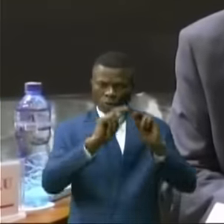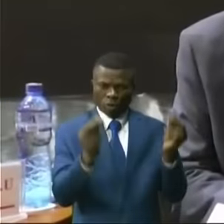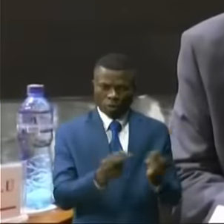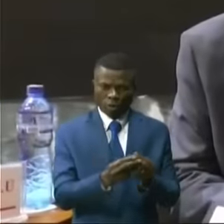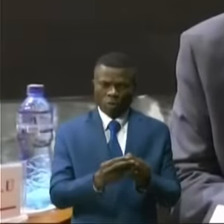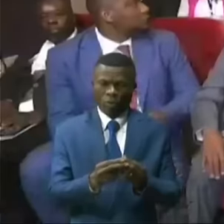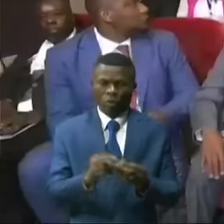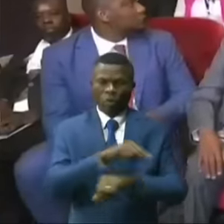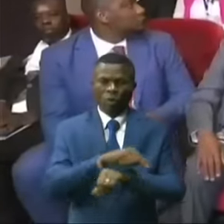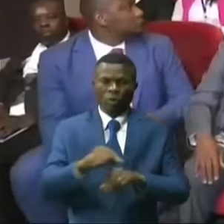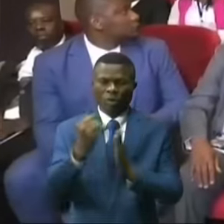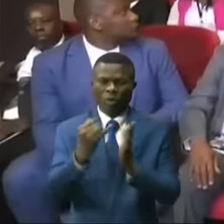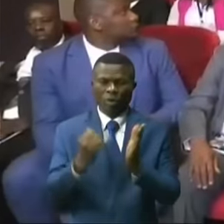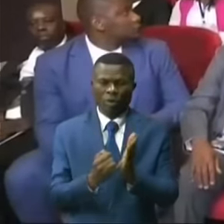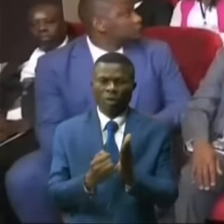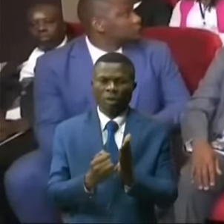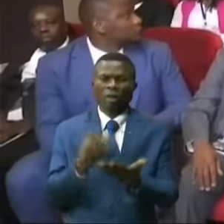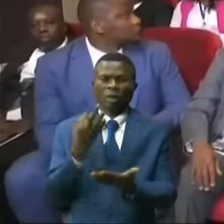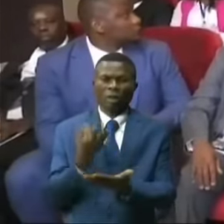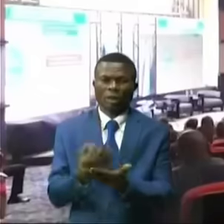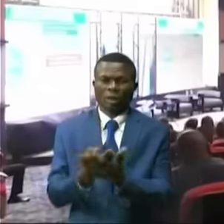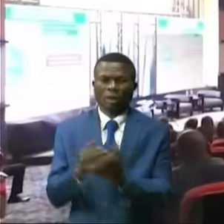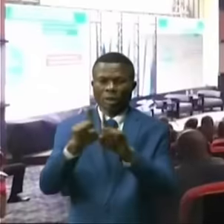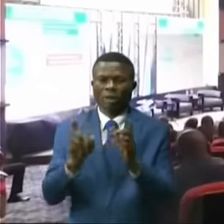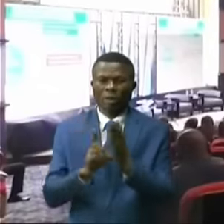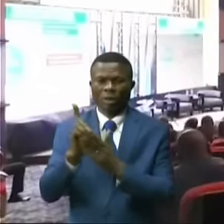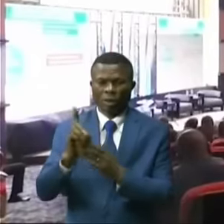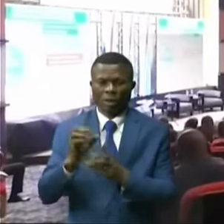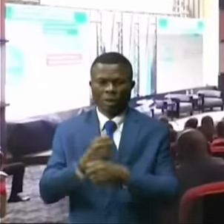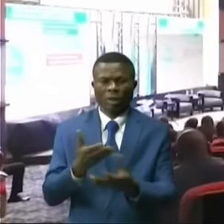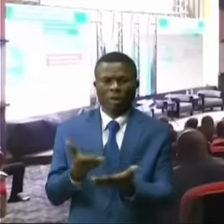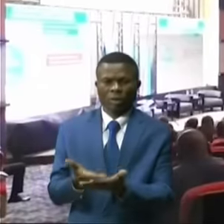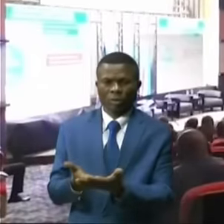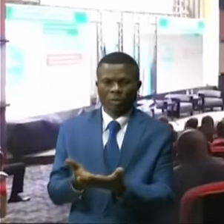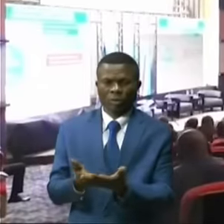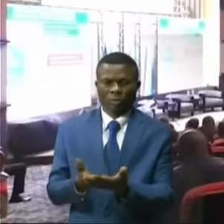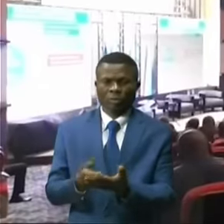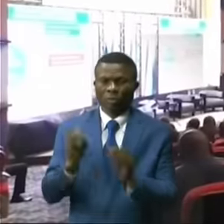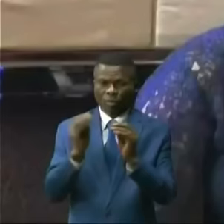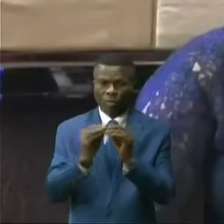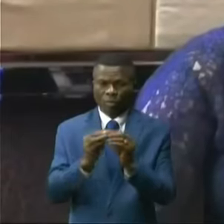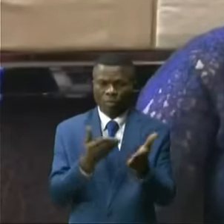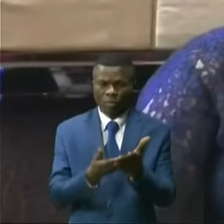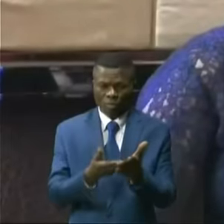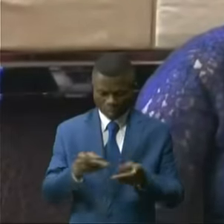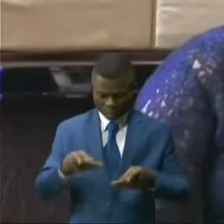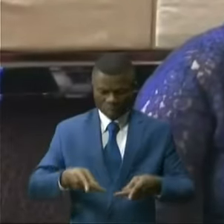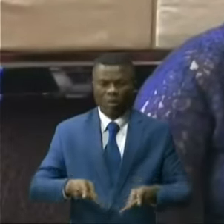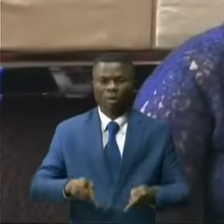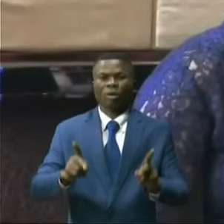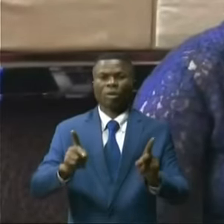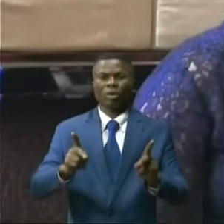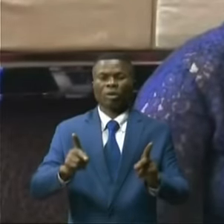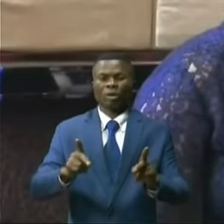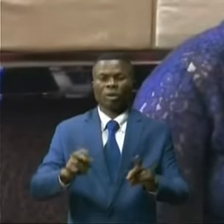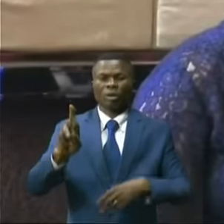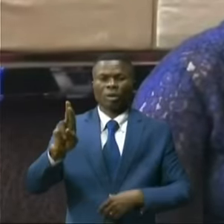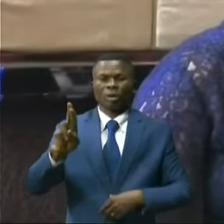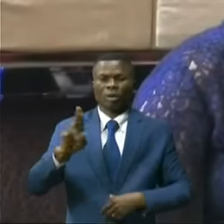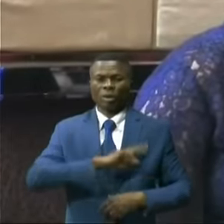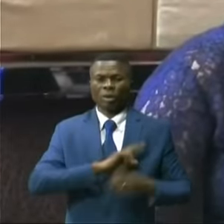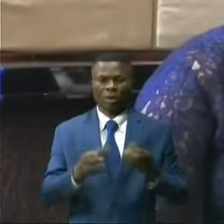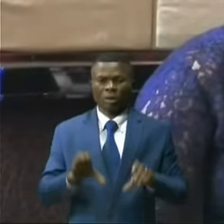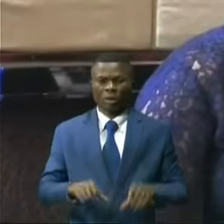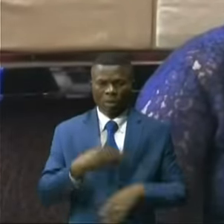institutionnelles de financement et de développement misise en place ces assises permettront également à la RDC de